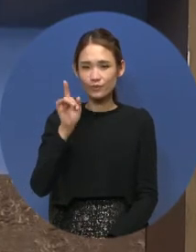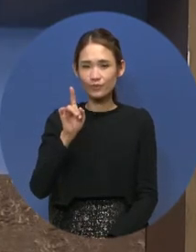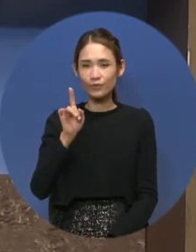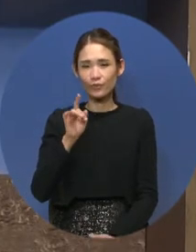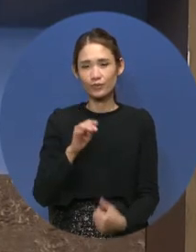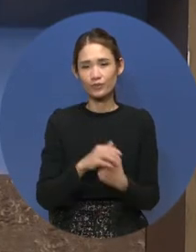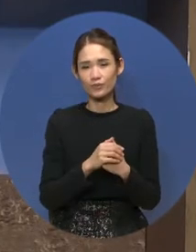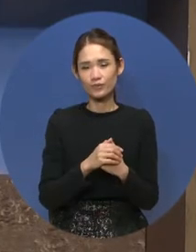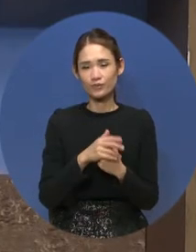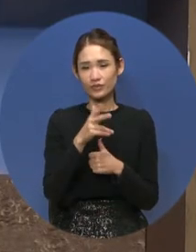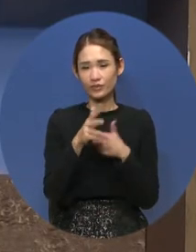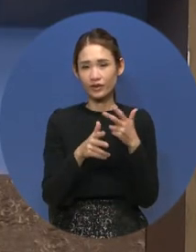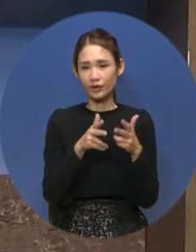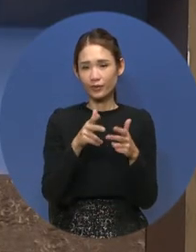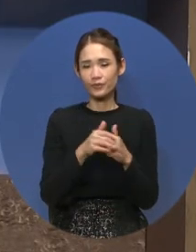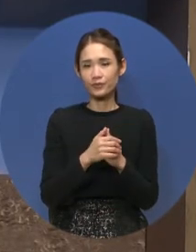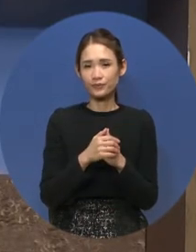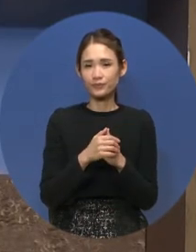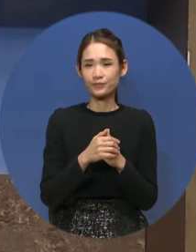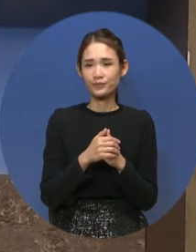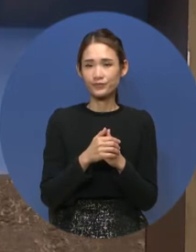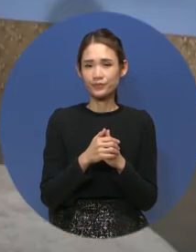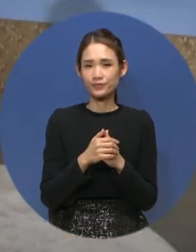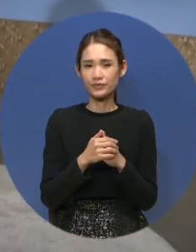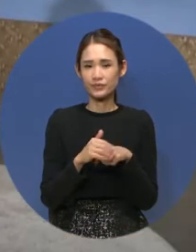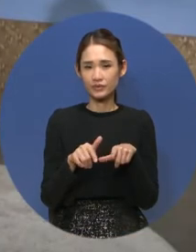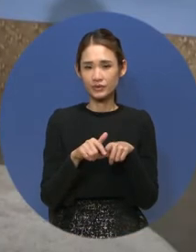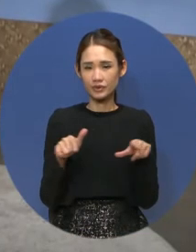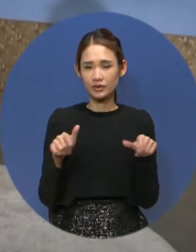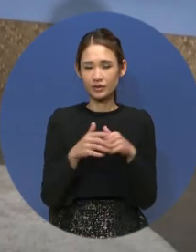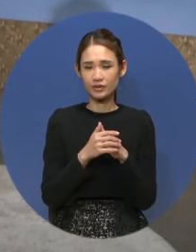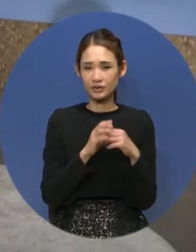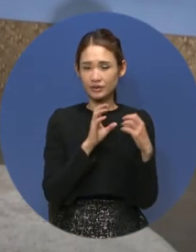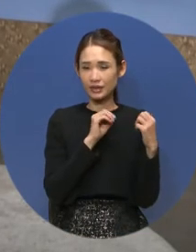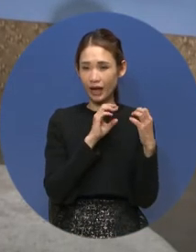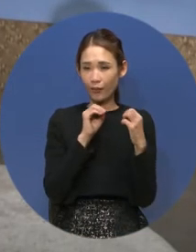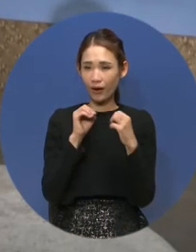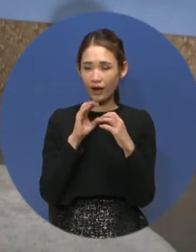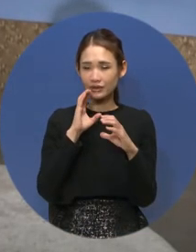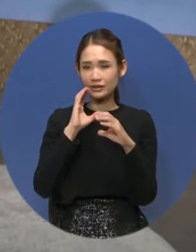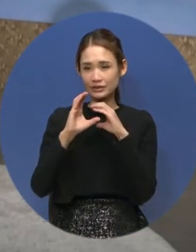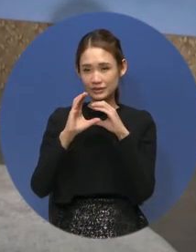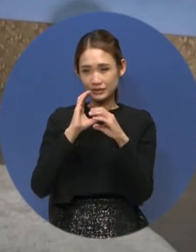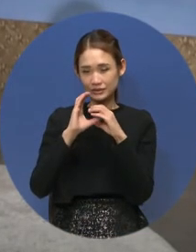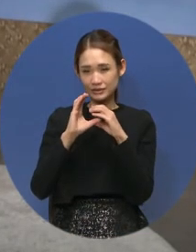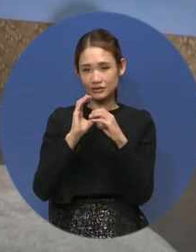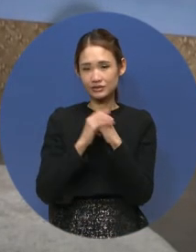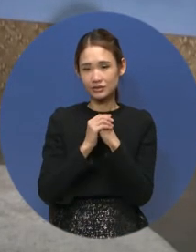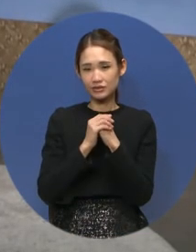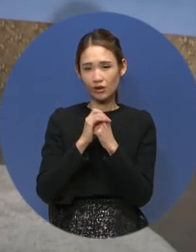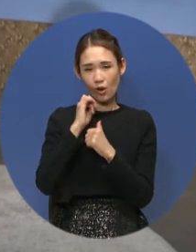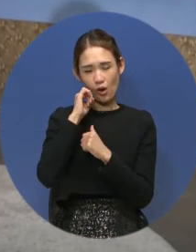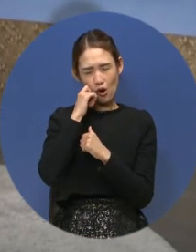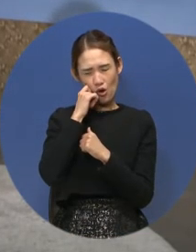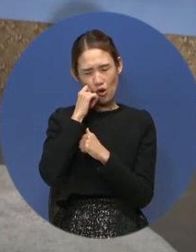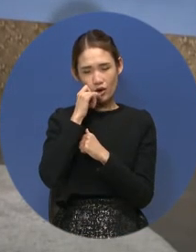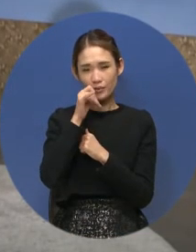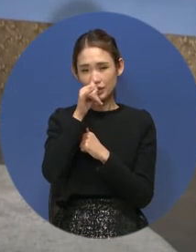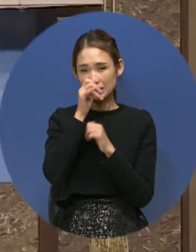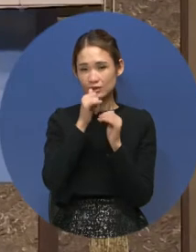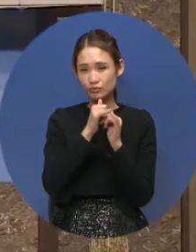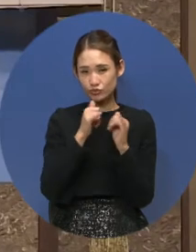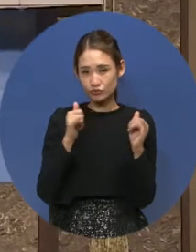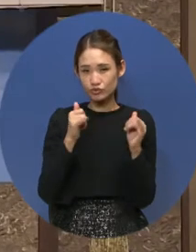어떤 사업인가요? 일반적으로 대화나 의사소통에 어려움을 갖는 분들에게